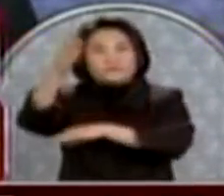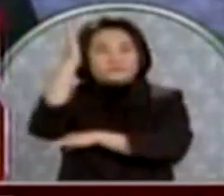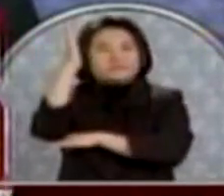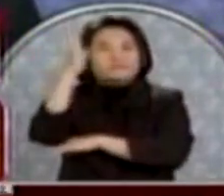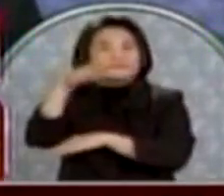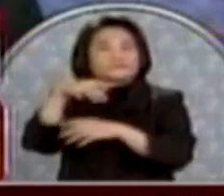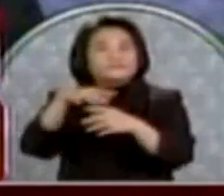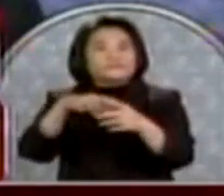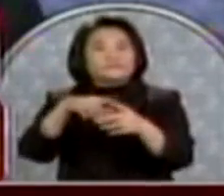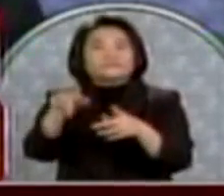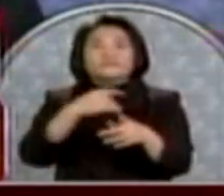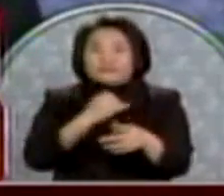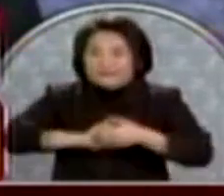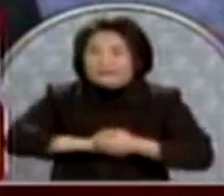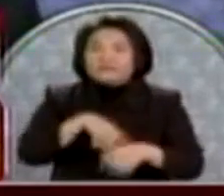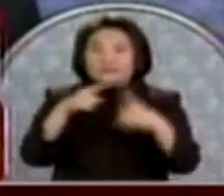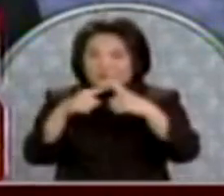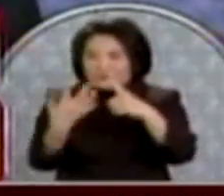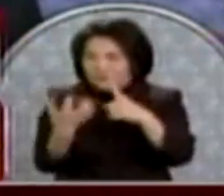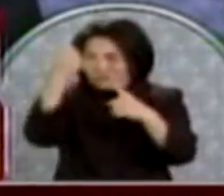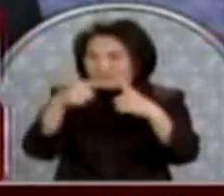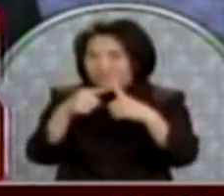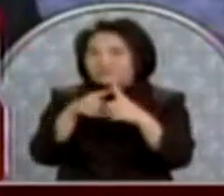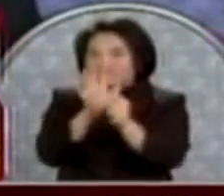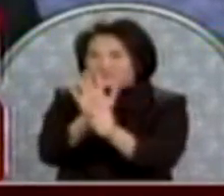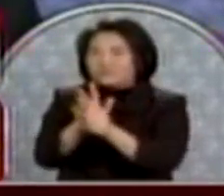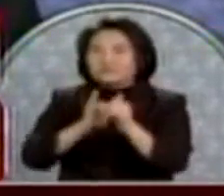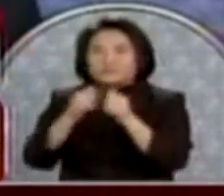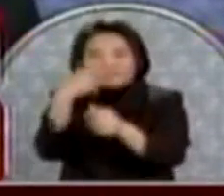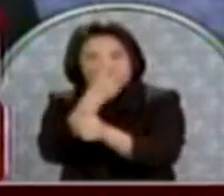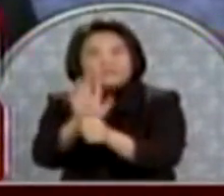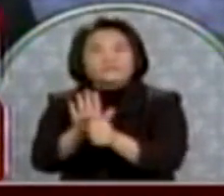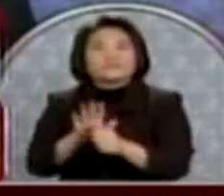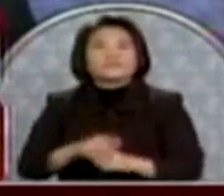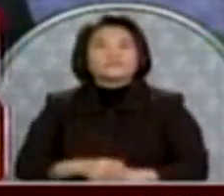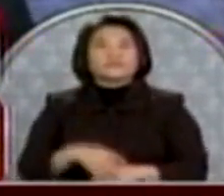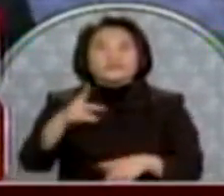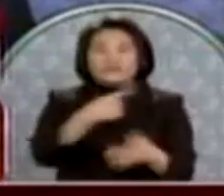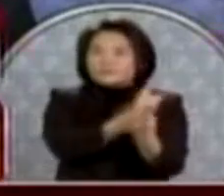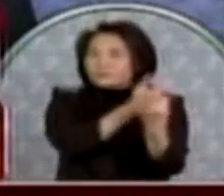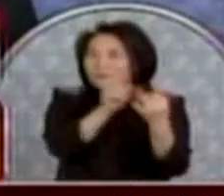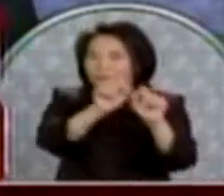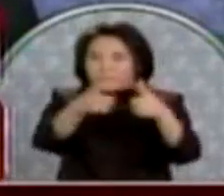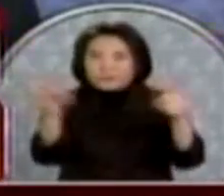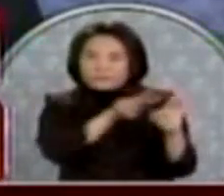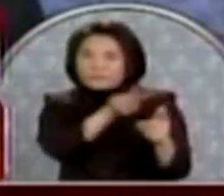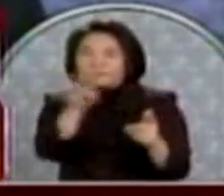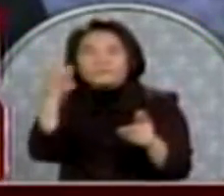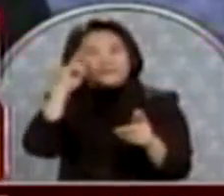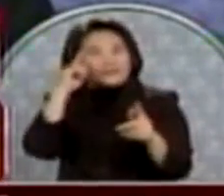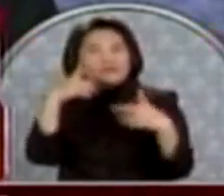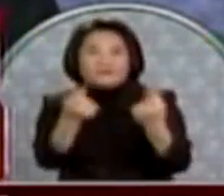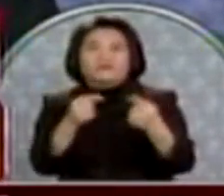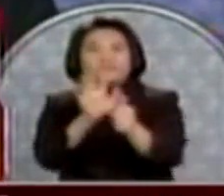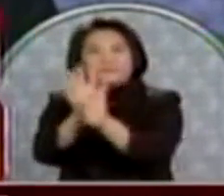员能够落实的来以人为本的进行施政，照顾人权，而且是从不同层次的去照顾人